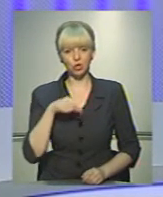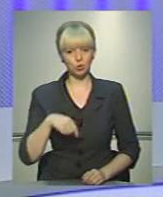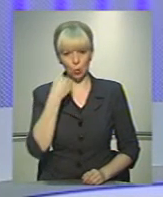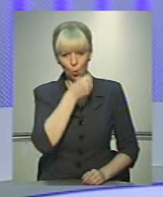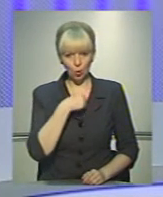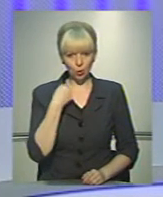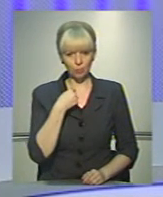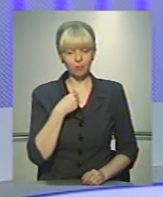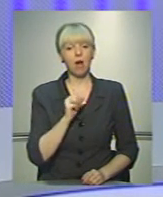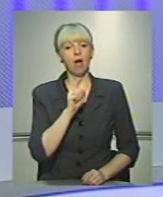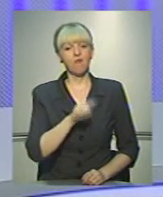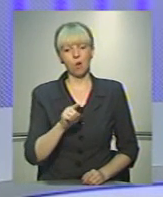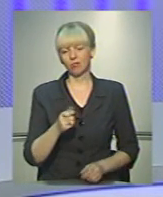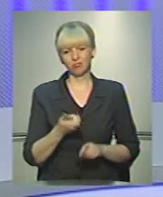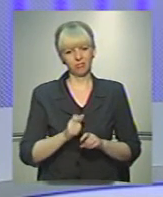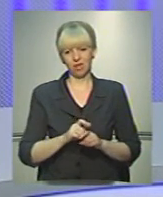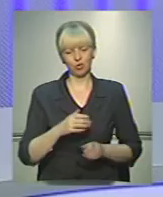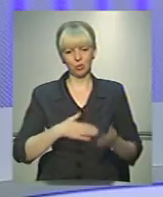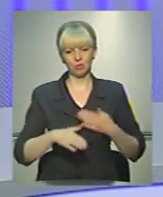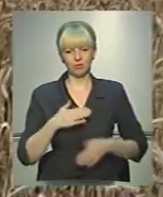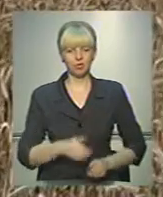року. А вони не надто втішні.